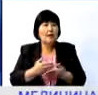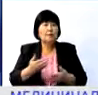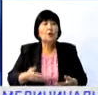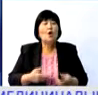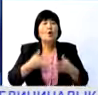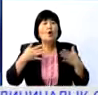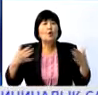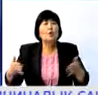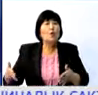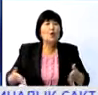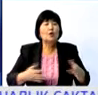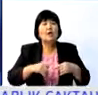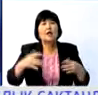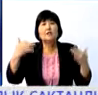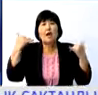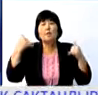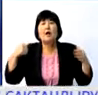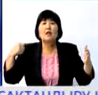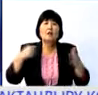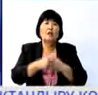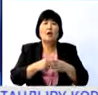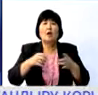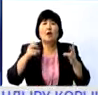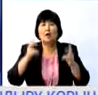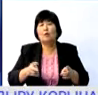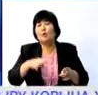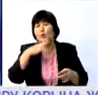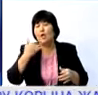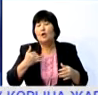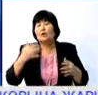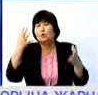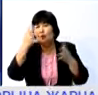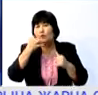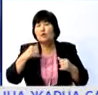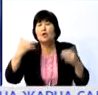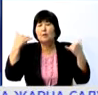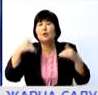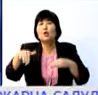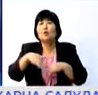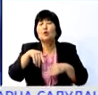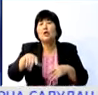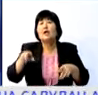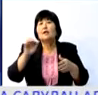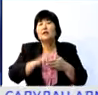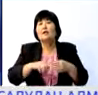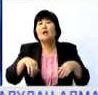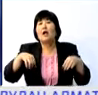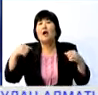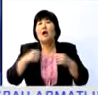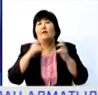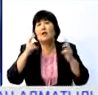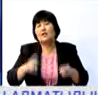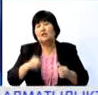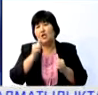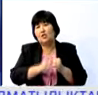Үлкен трассалардың бойында мал қағу оқиғасы көбейген. Әсіресе түн мезгілінде үй жануарларының жолға шығып кетуі салдарынан авариялық жағдайлар